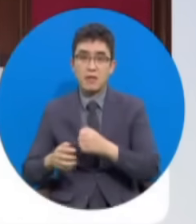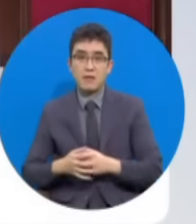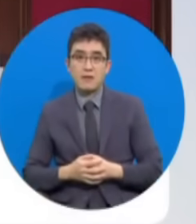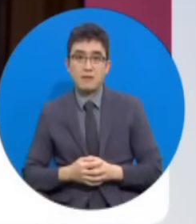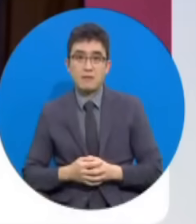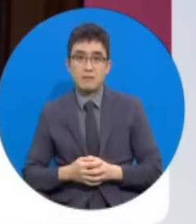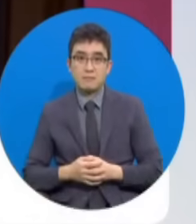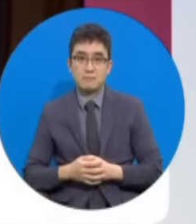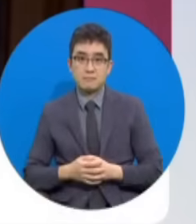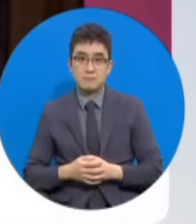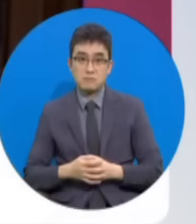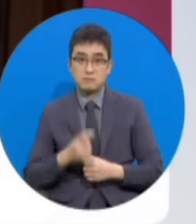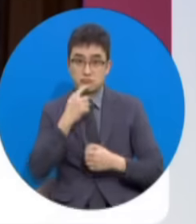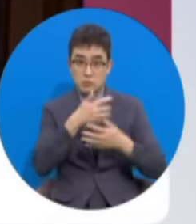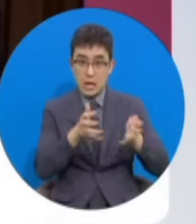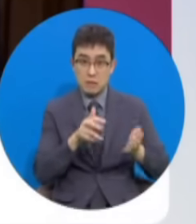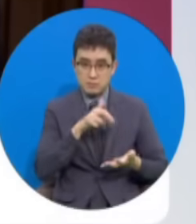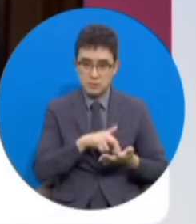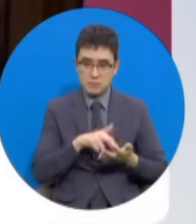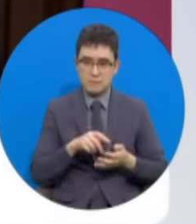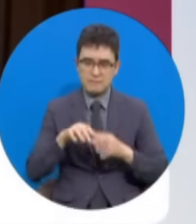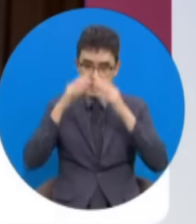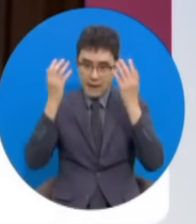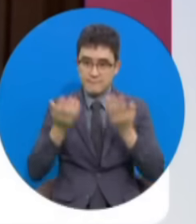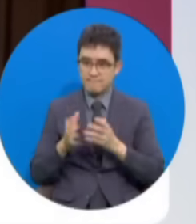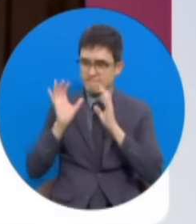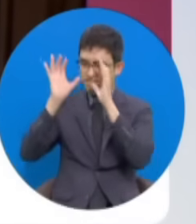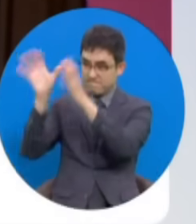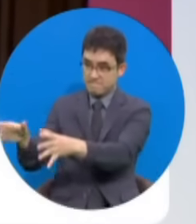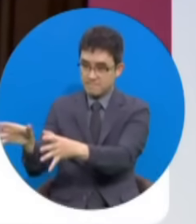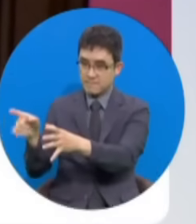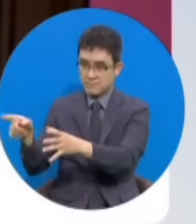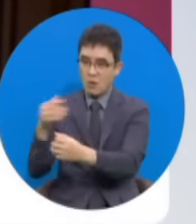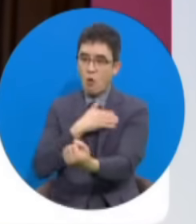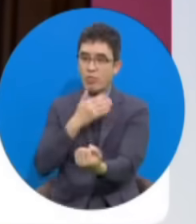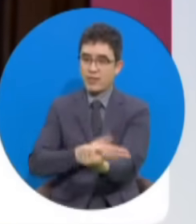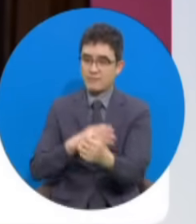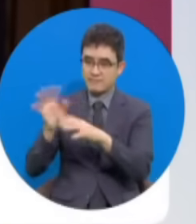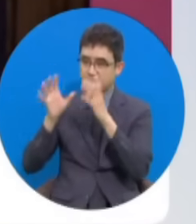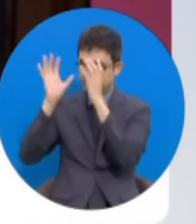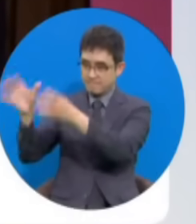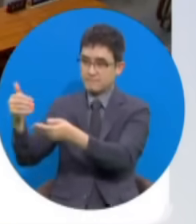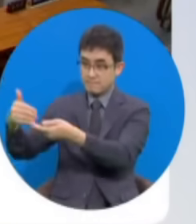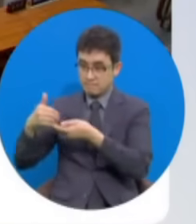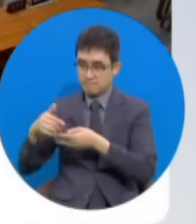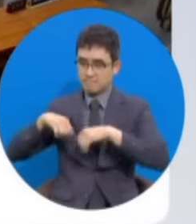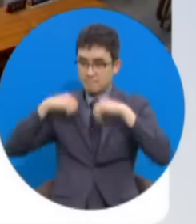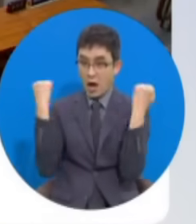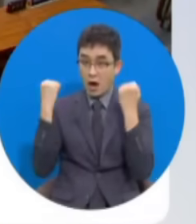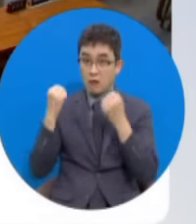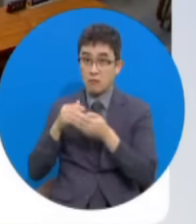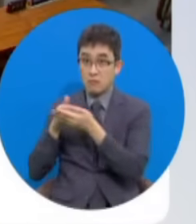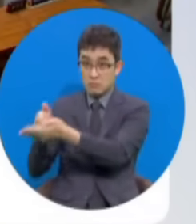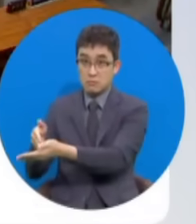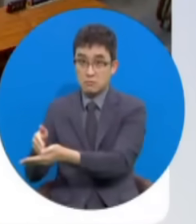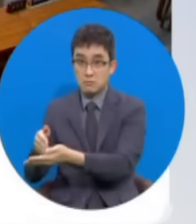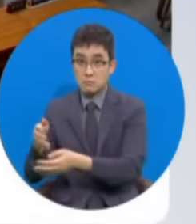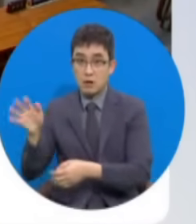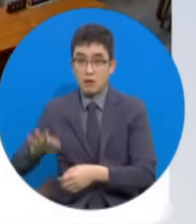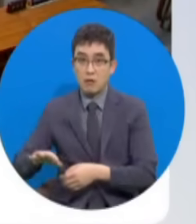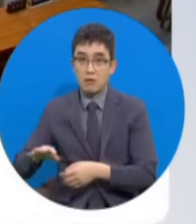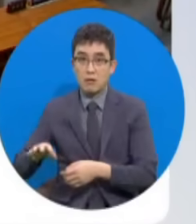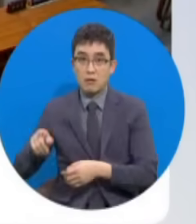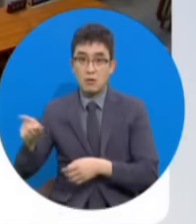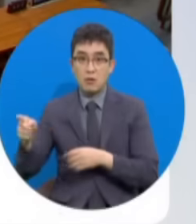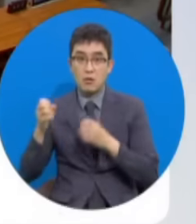혁신위원회에다 전권을 주겠다고 그랬어요. 그럼 전권을 주겠다고 했는데 1호 안으로 내놓은 것 자체도 거부를 하고 있단 말이에요.